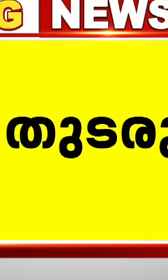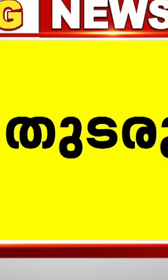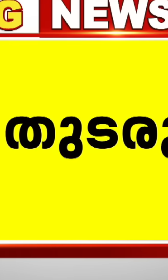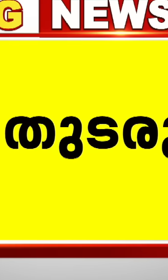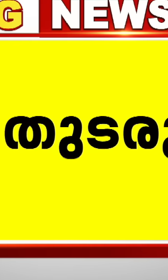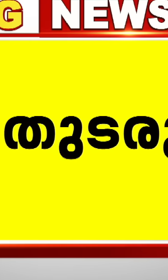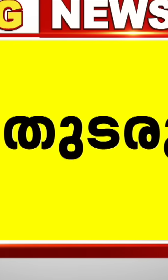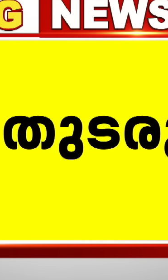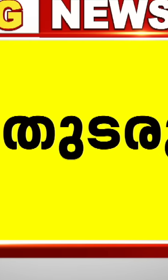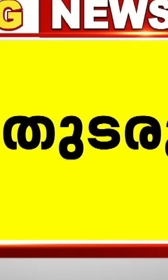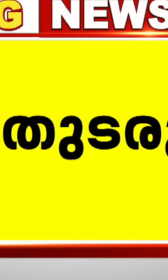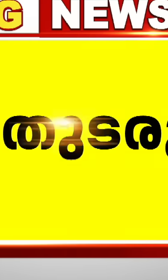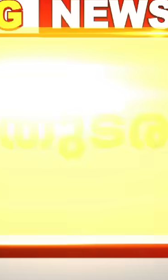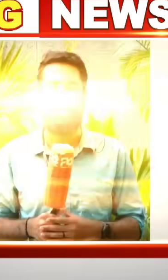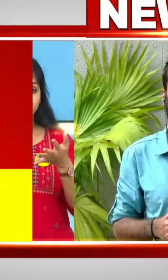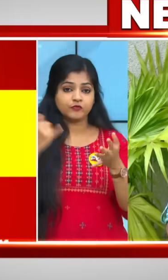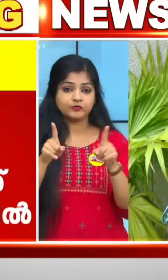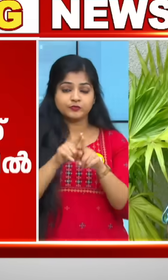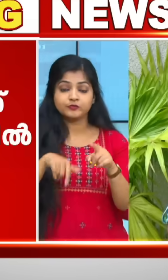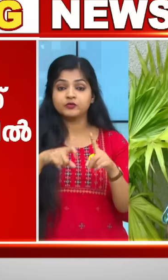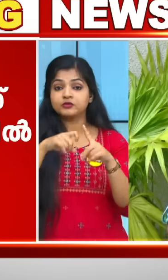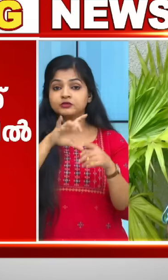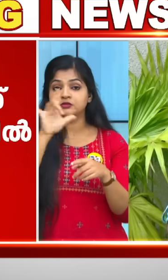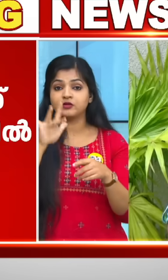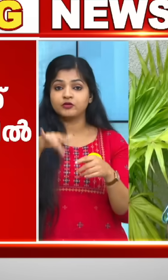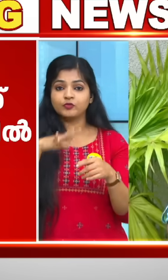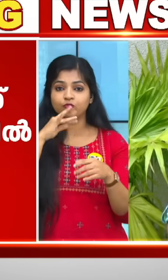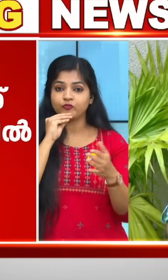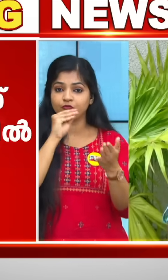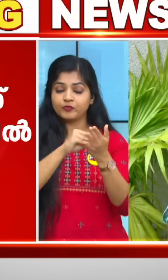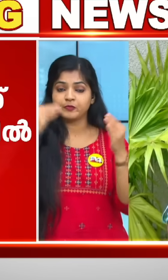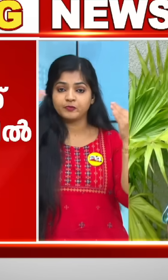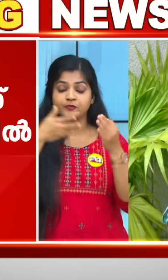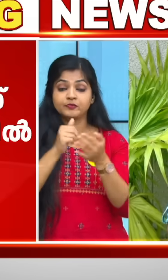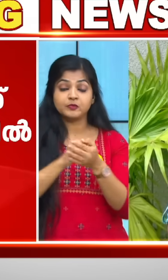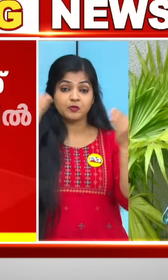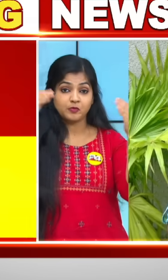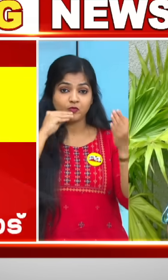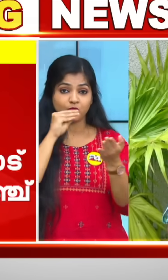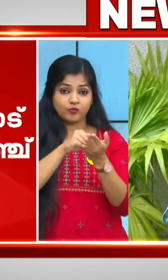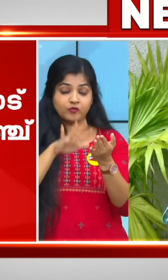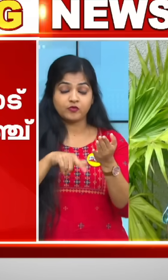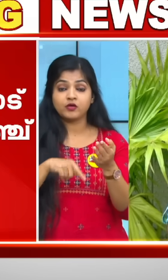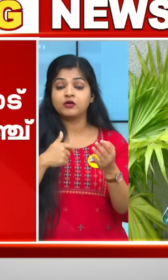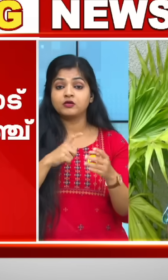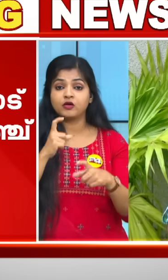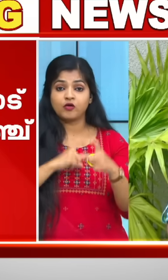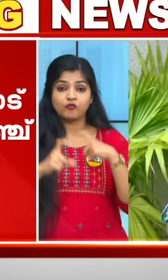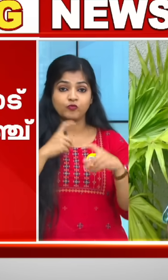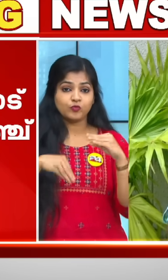ശക്തമായ തോതിലുള്ള മഴ ലഭിക്കുമെന്നാണ് കേന്ദ്ര കാലാവസ്ഥാ വകുപ്പിന്റെ മുന്നറിയിപ്പ് ഈ ഒരു മുന്നറിയിപ്പുകളുടെ പശ്ചാത്തലത്തിൽ അടിയന്തര നടപടികൾ